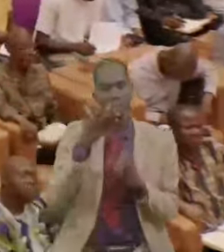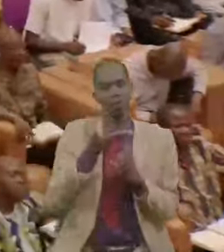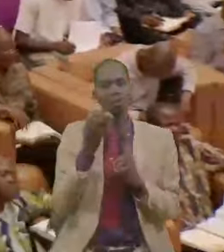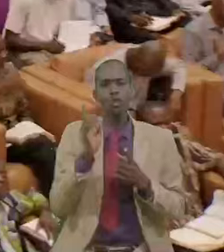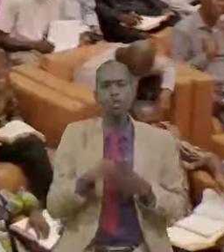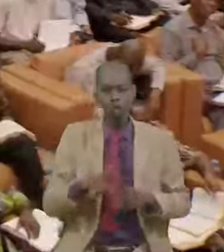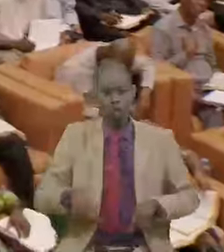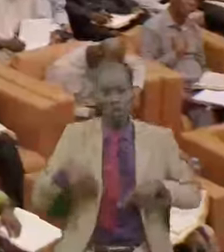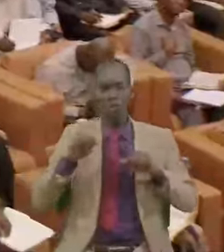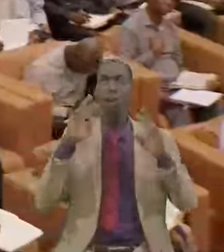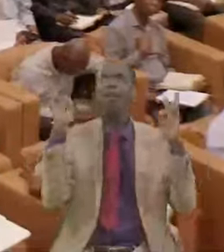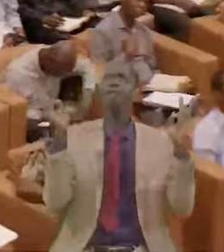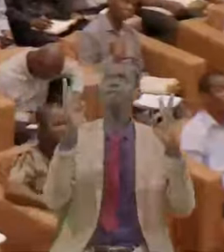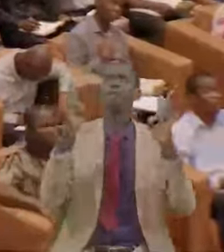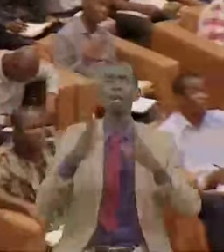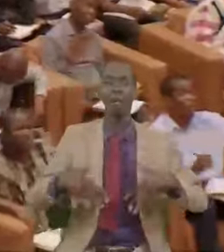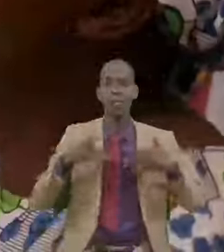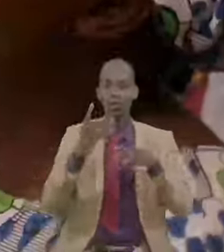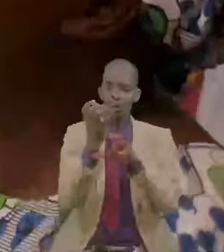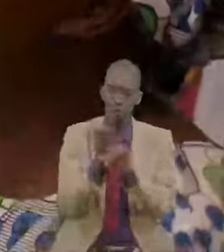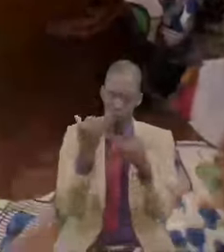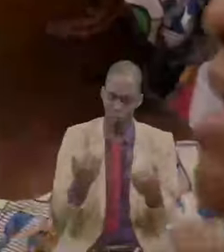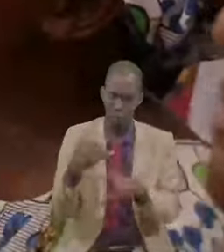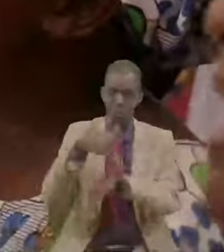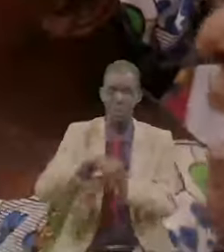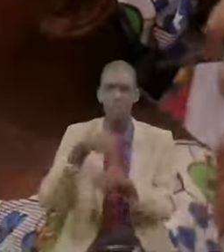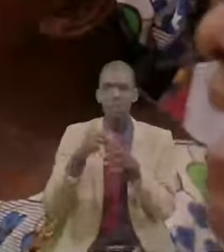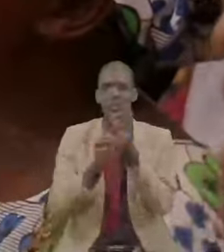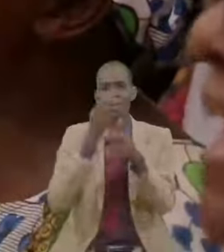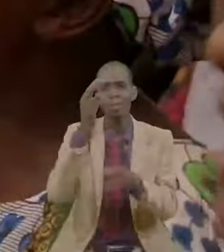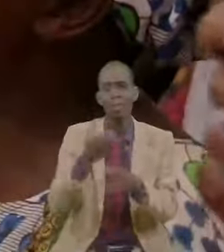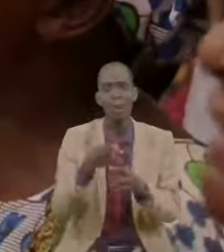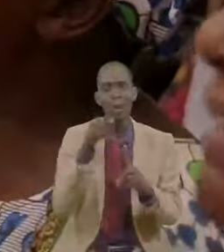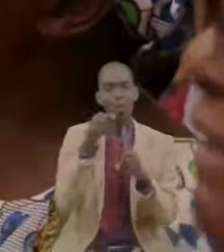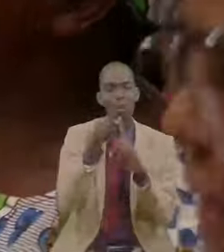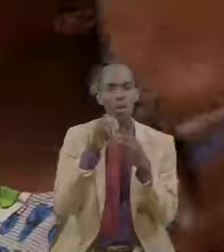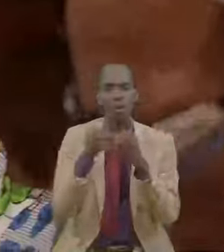une vie triomphante, vous l'avez ce soir au nom de Jésus-Christ.